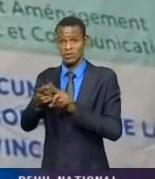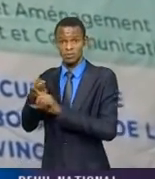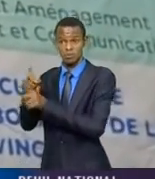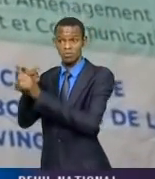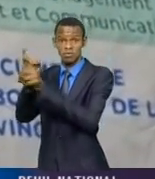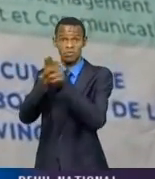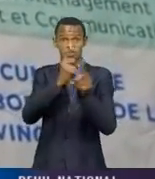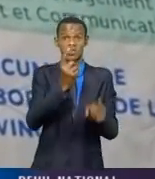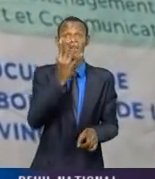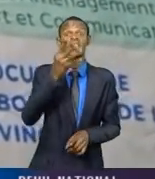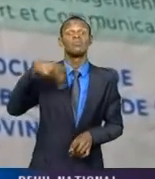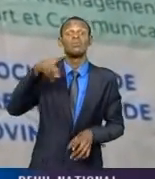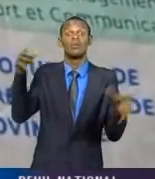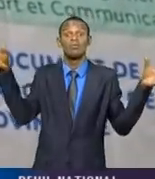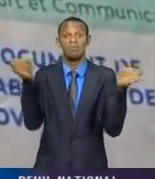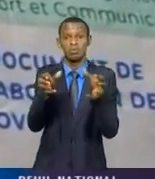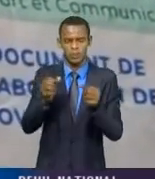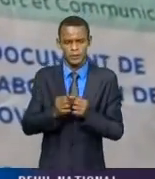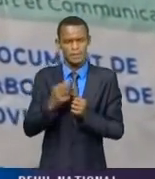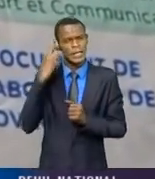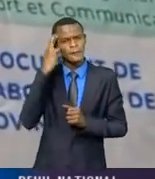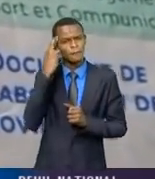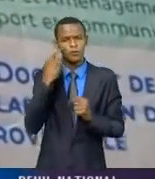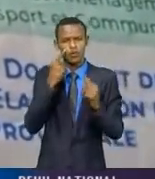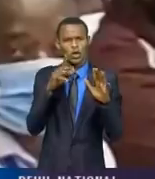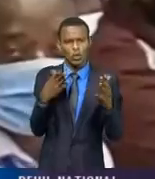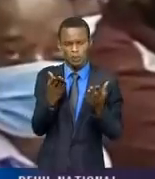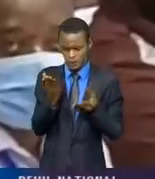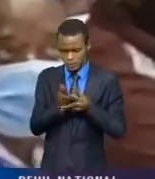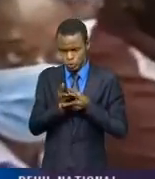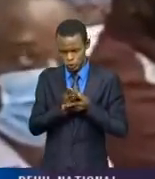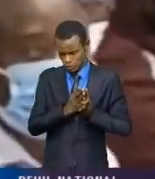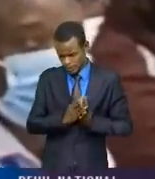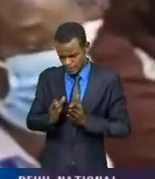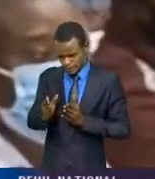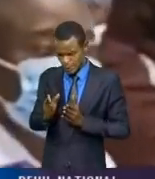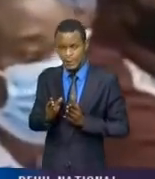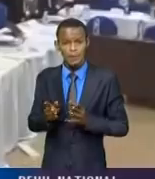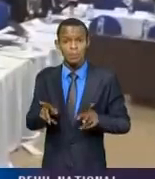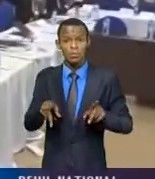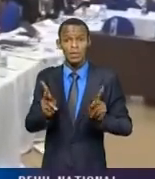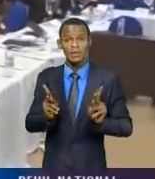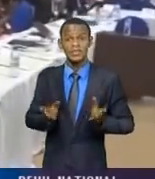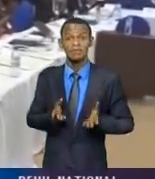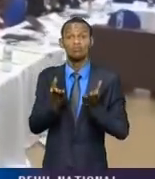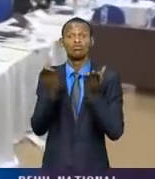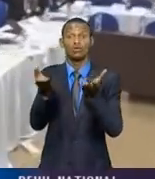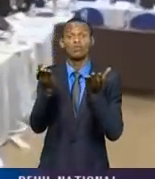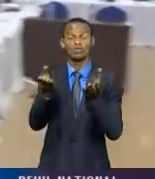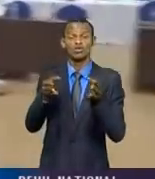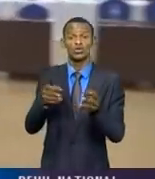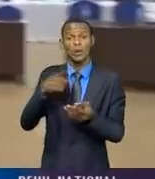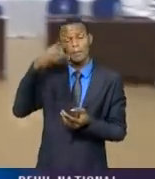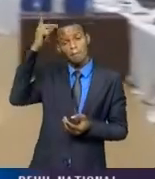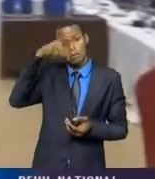validation du document de programmation relatif à l'élaboration de la politique foncière provincial plusieurs discours ont été prononcés à